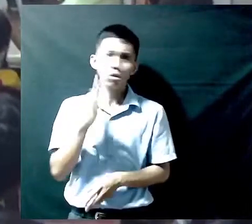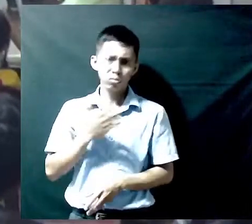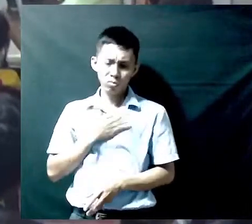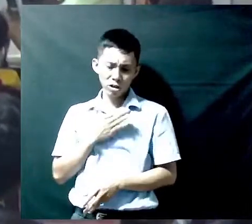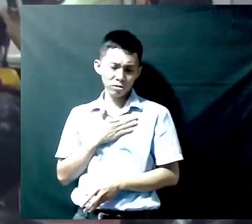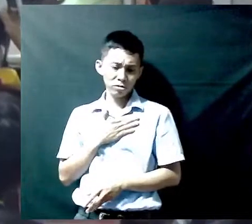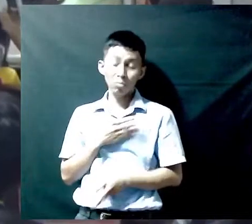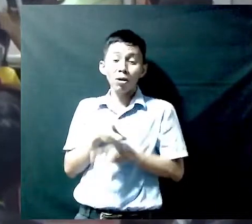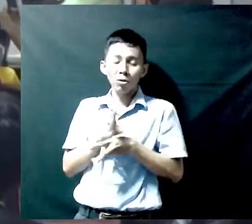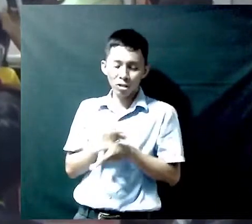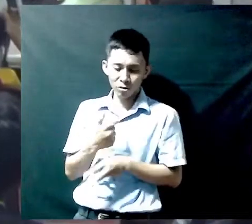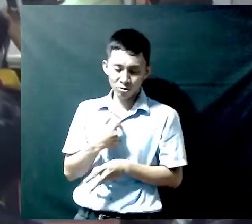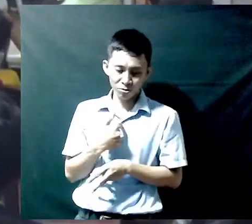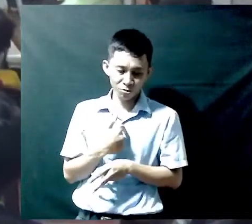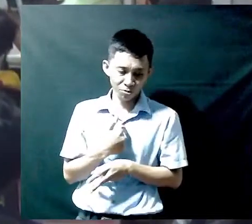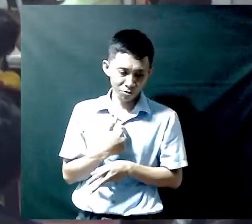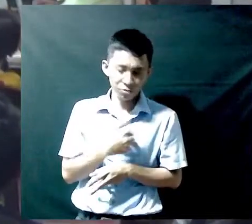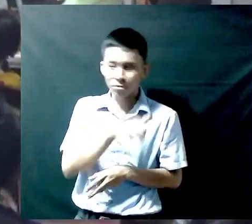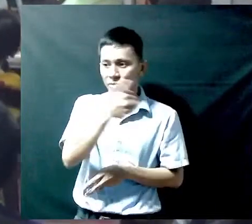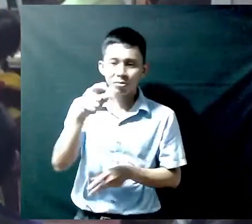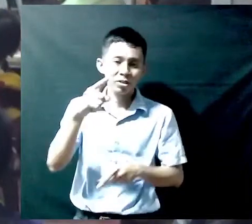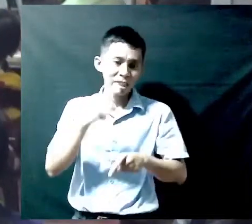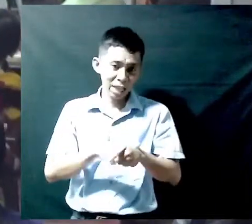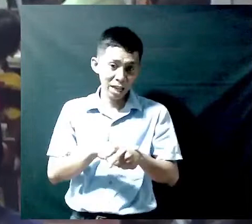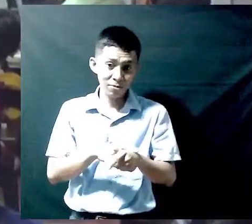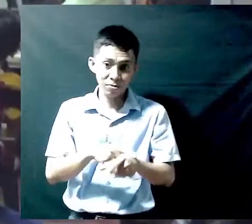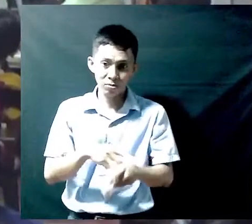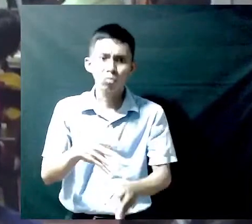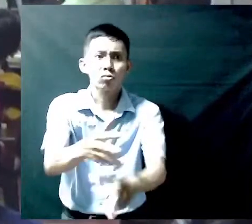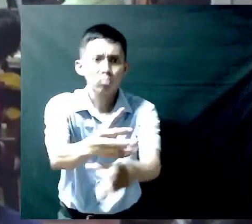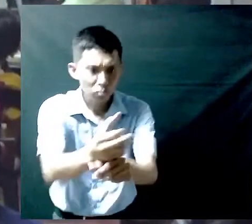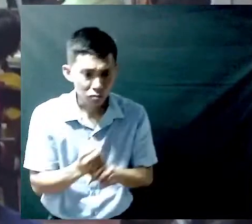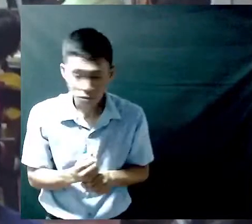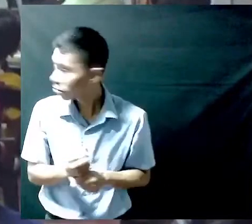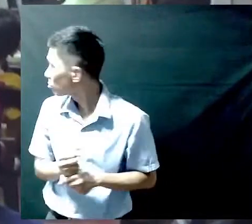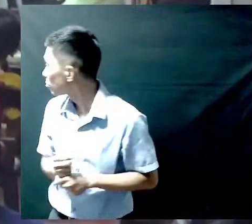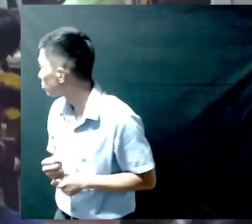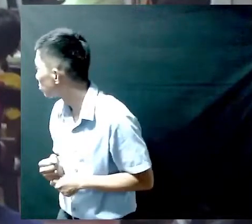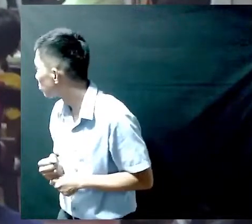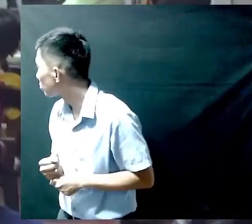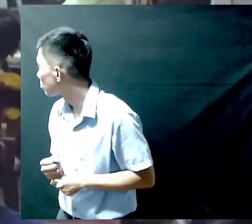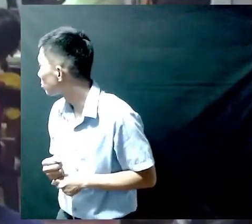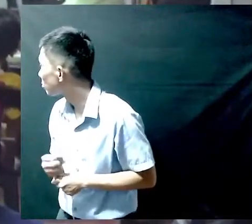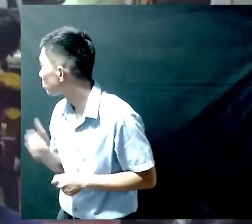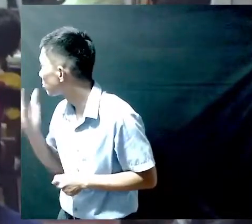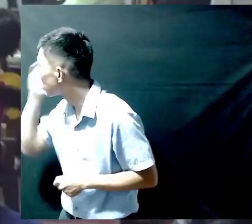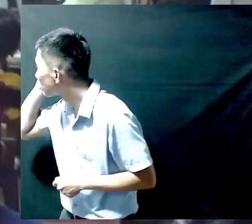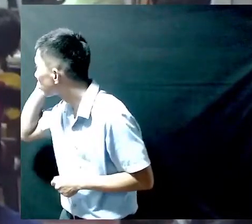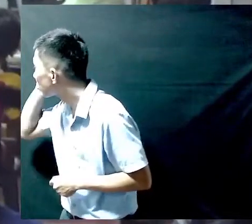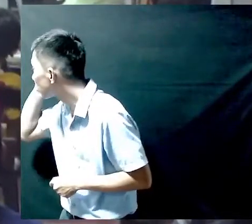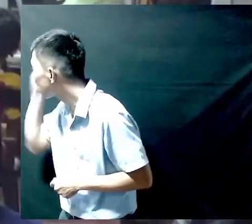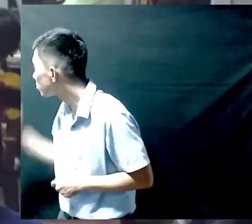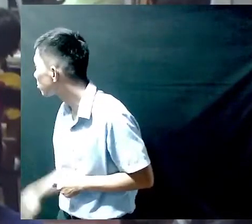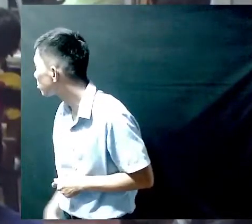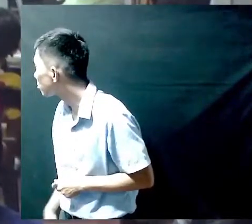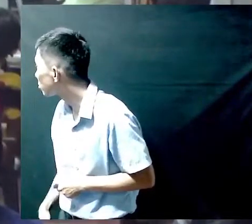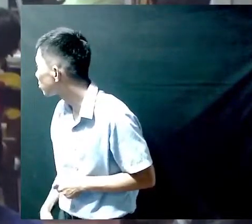lang. Anytime na kunin niya, kunin mo nga ma'am, sabi mo akin ha. In Cebu.